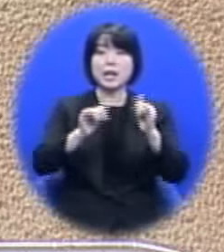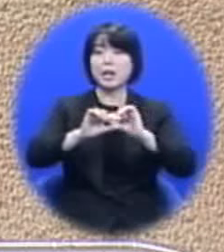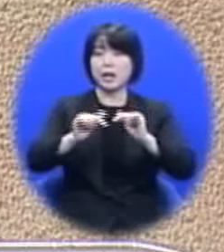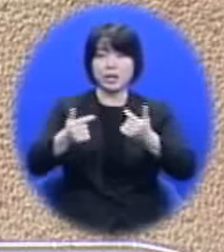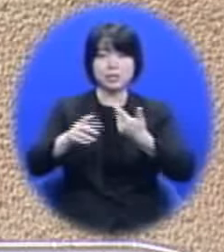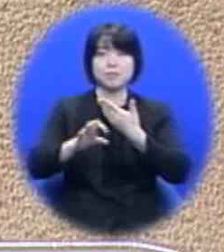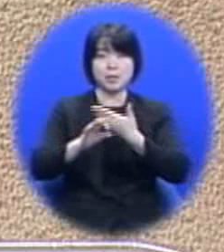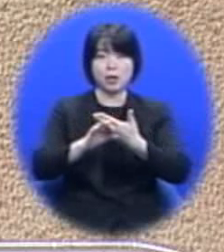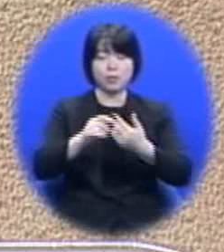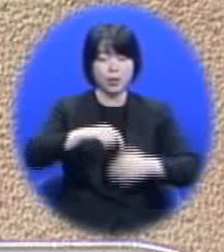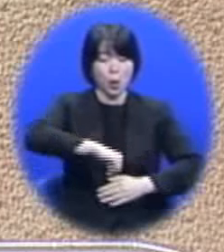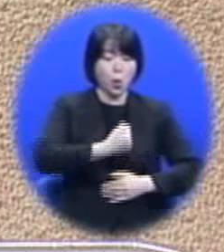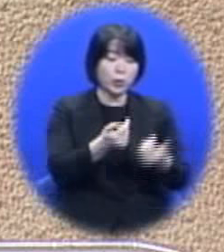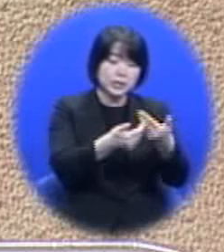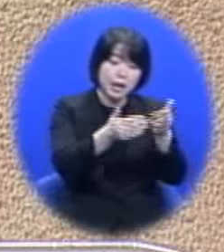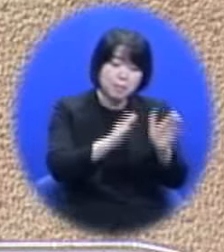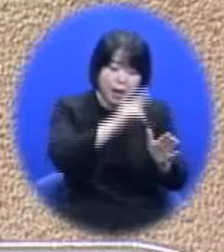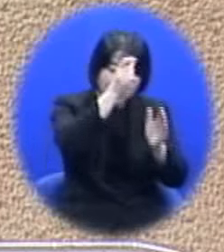골방기도 못합니다.